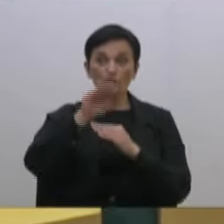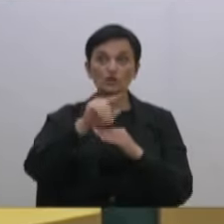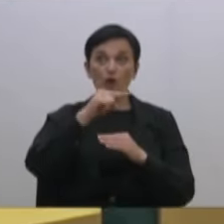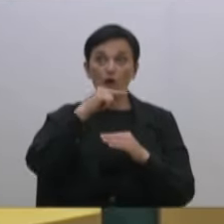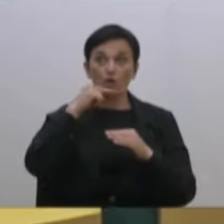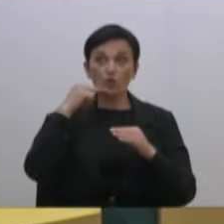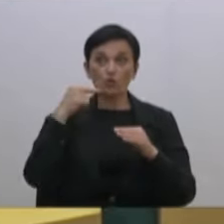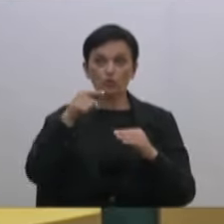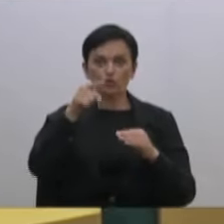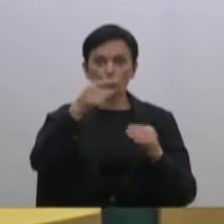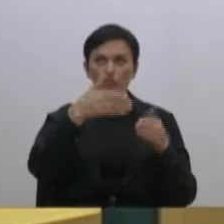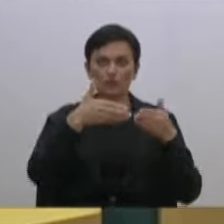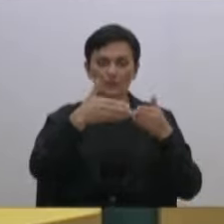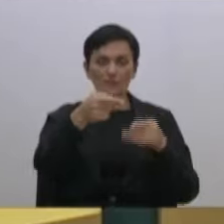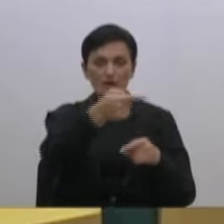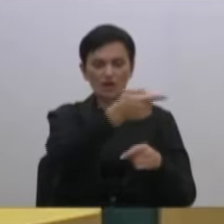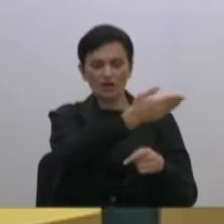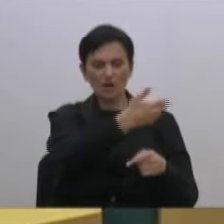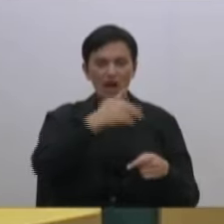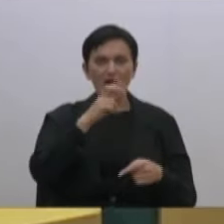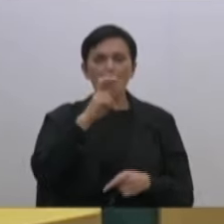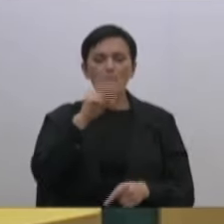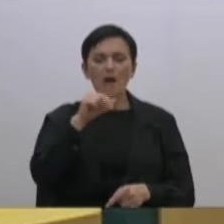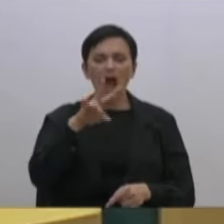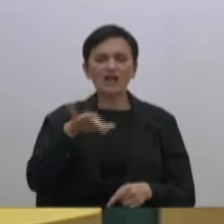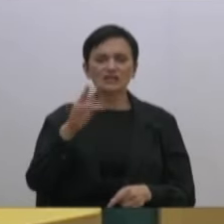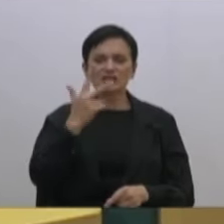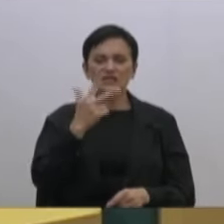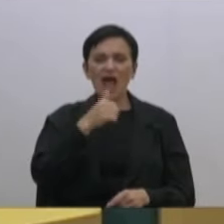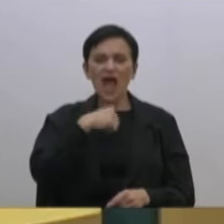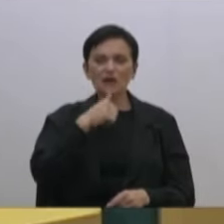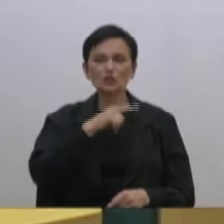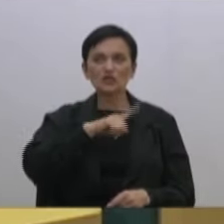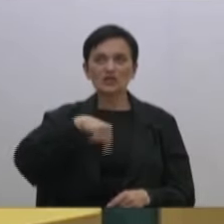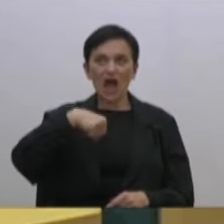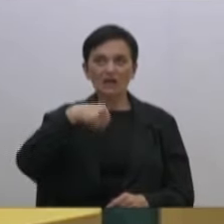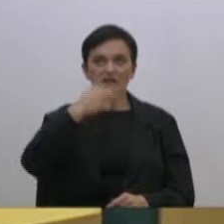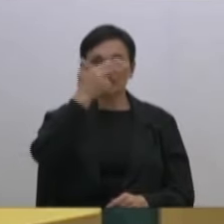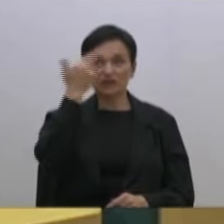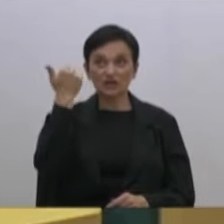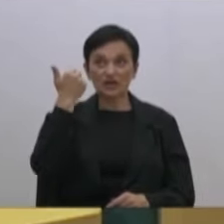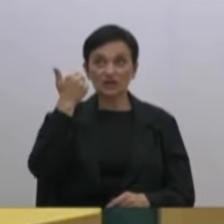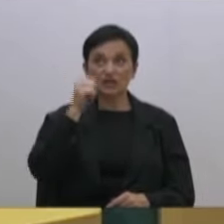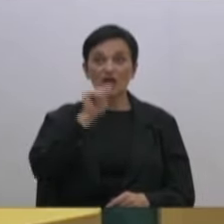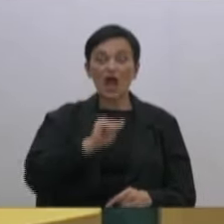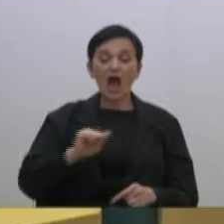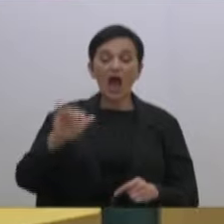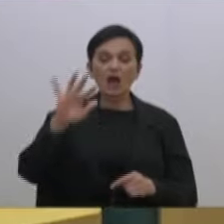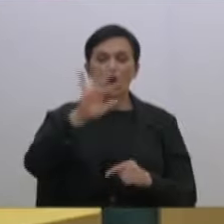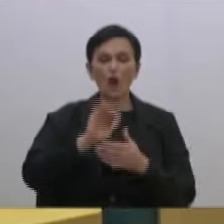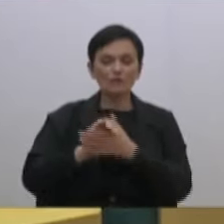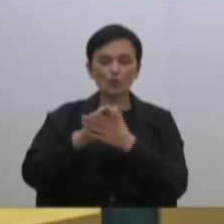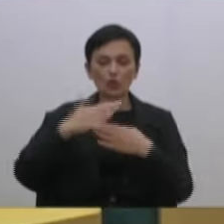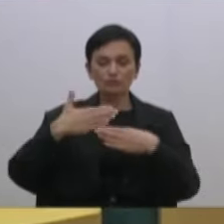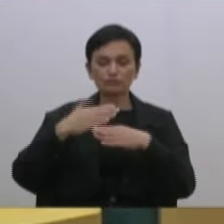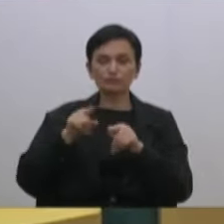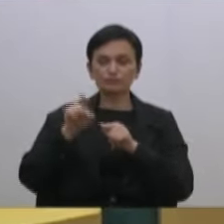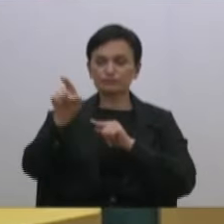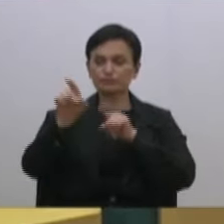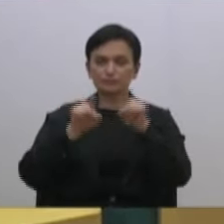გავლით მიდის შემდეგ ბალტისპირეთის სამი ქვეყანა, ესტონეთი, ლატვია, ლიტვა და ნაწილდება ევროკავშირის ქვეყნებში.